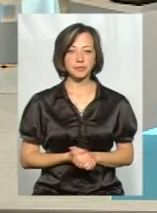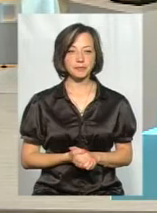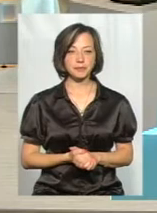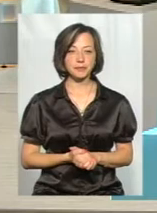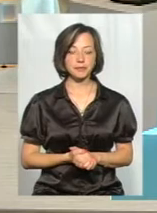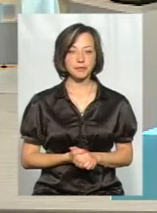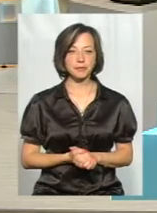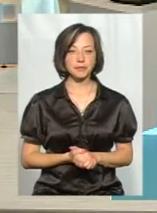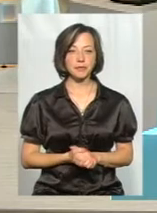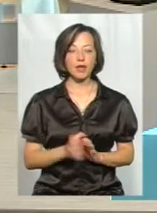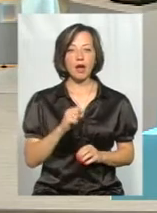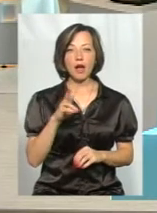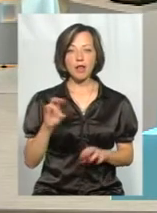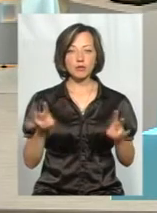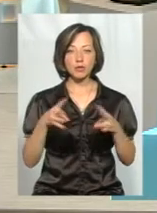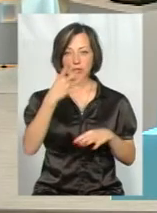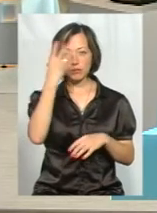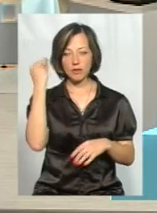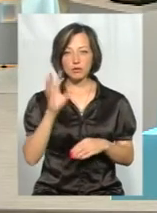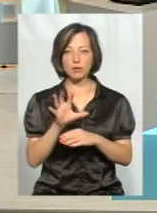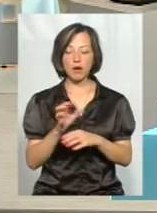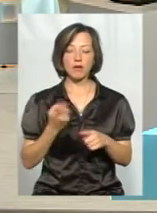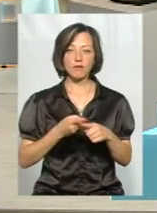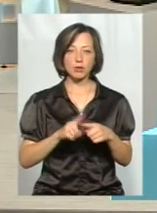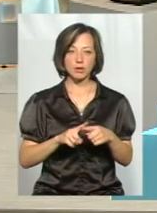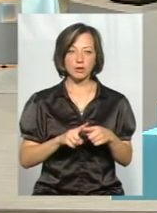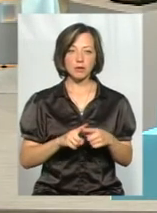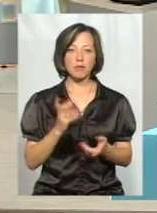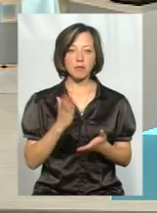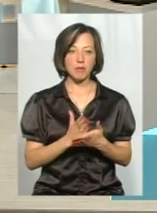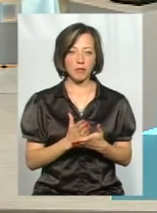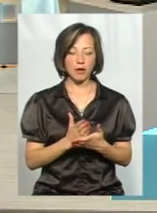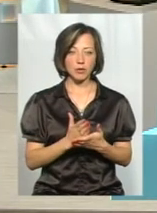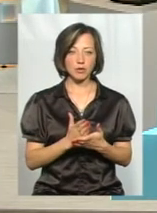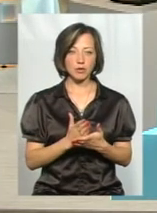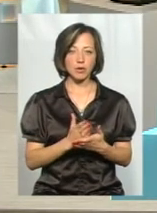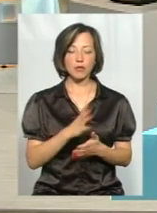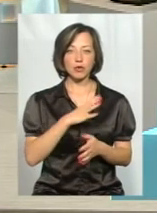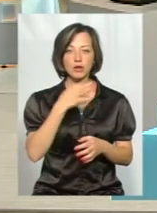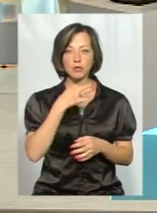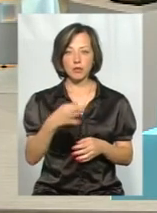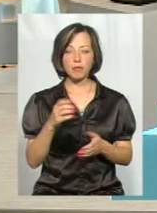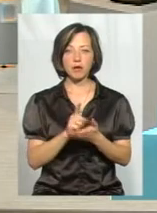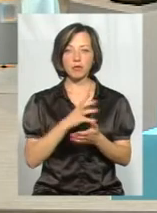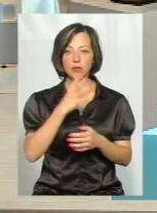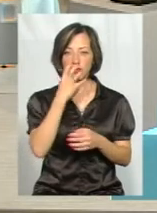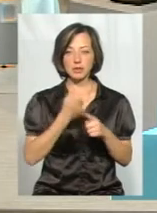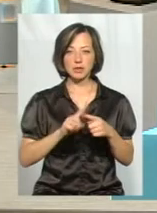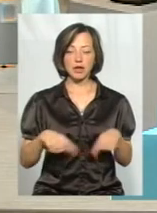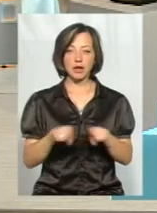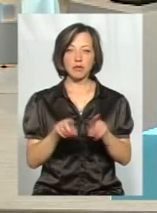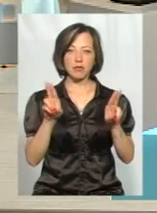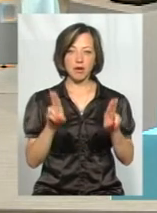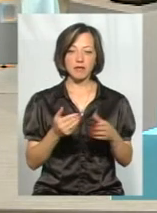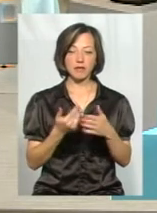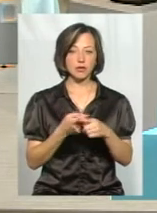Тобто, безперечно. Але не потрібно забувати, що собаки, вони мають бути на повідку, вони мають бути в наморнику. Це такі правила. І